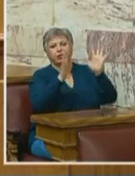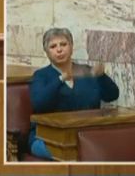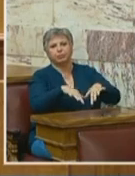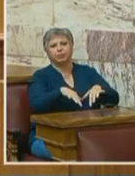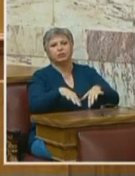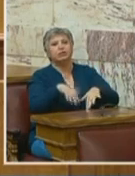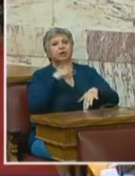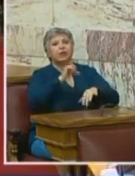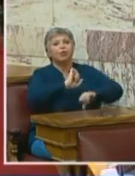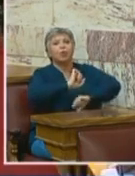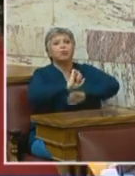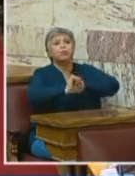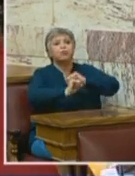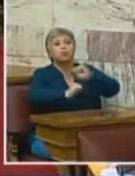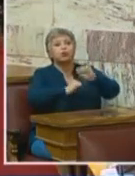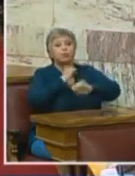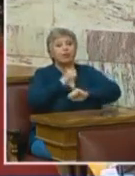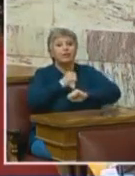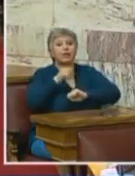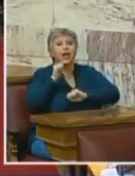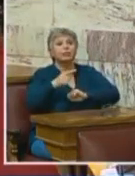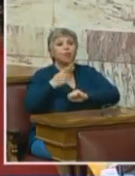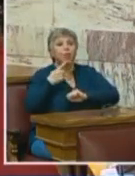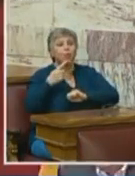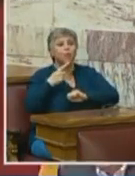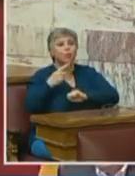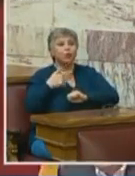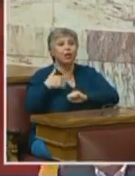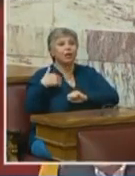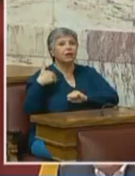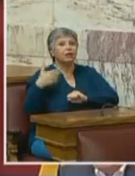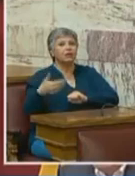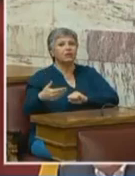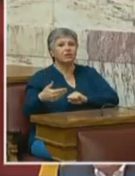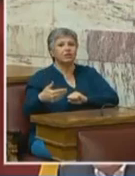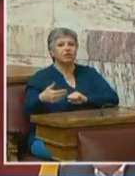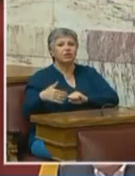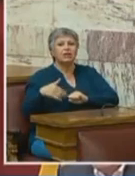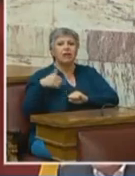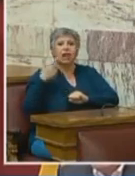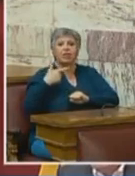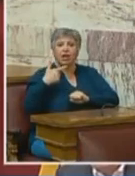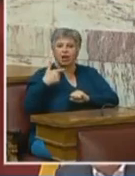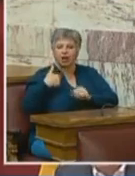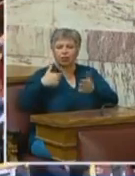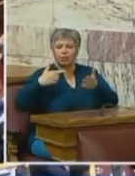πράξη την ασύλληπτη ρίση σας ή τους τελειώνουμε ή μας τελειώνουν.